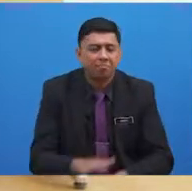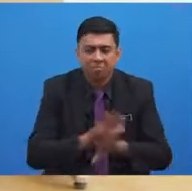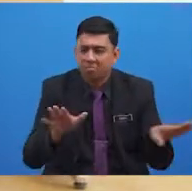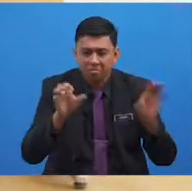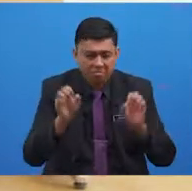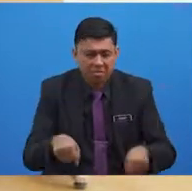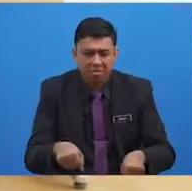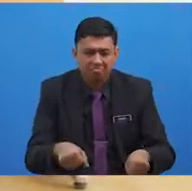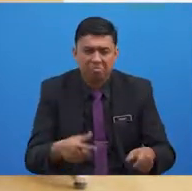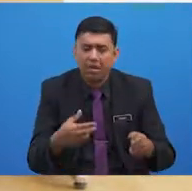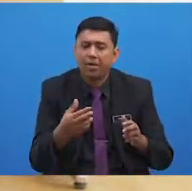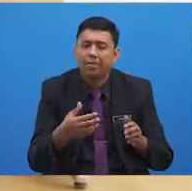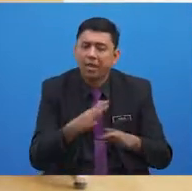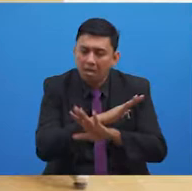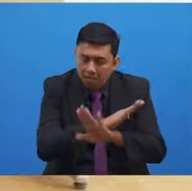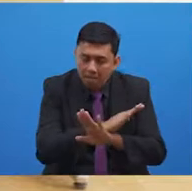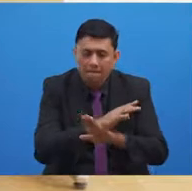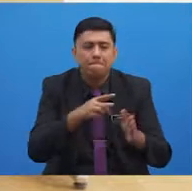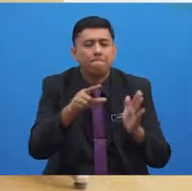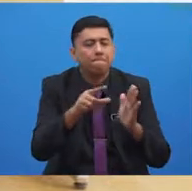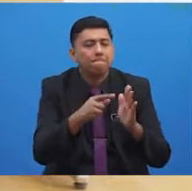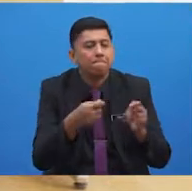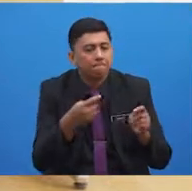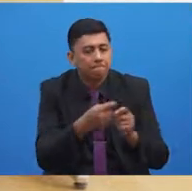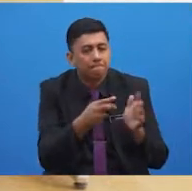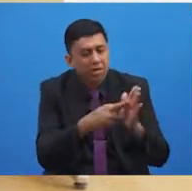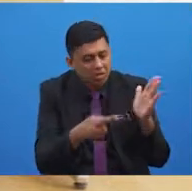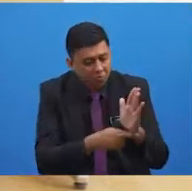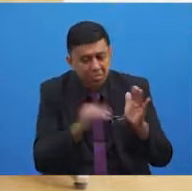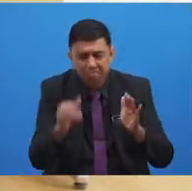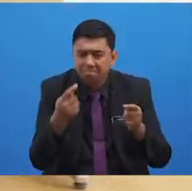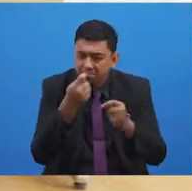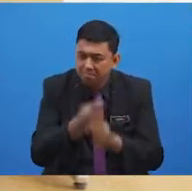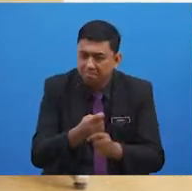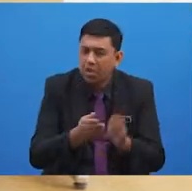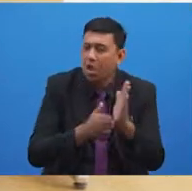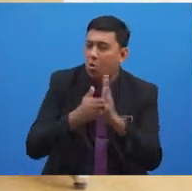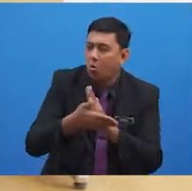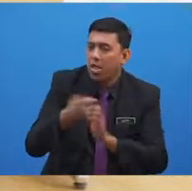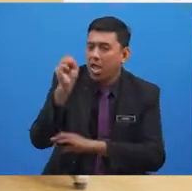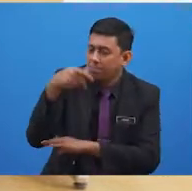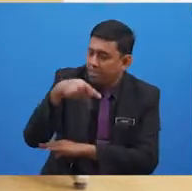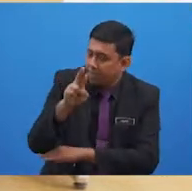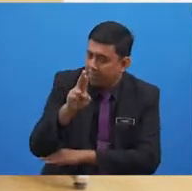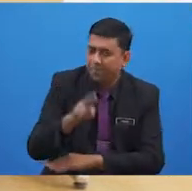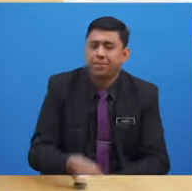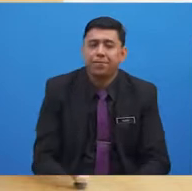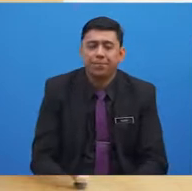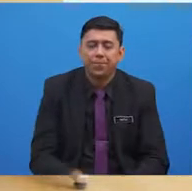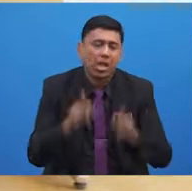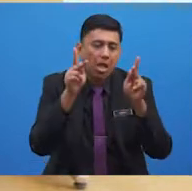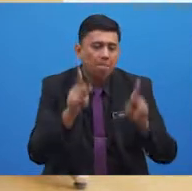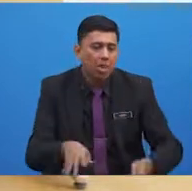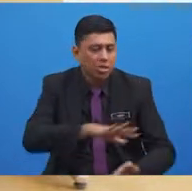tidak melanggar peraturan-peraturan pilihan raya yang ditetapkan oleh SPR. Para